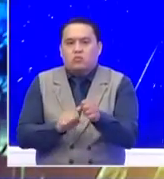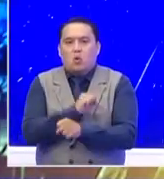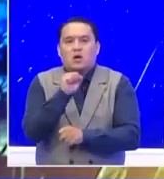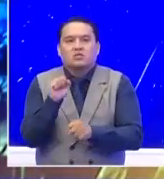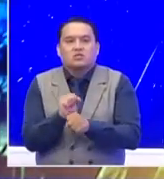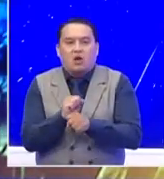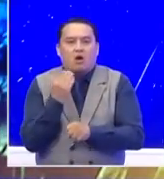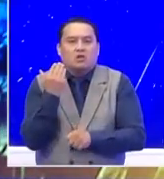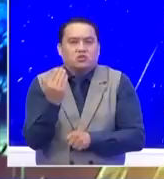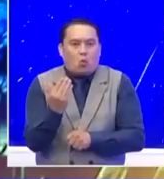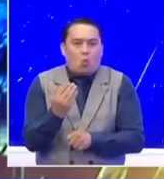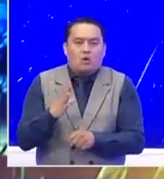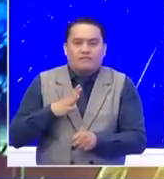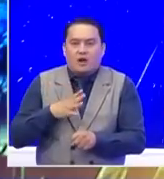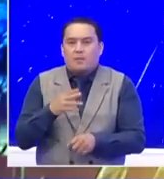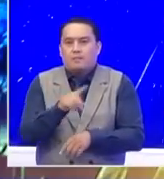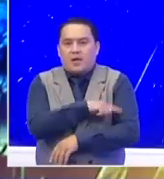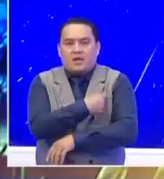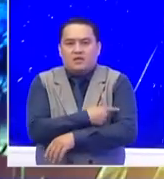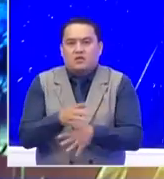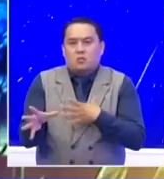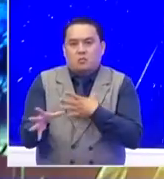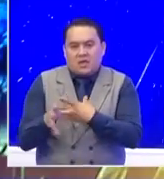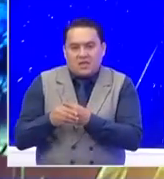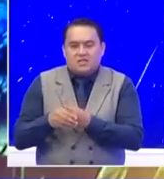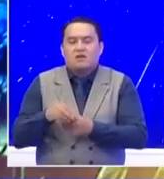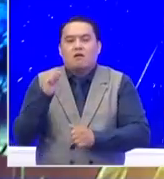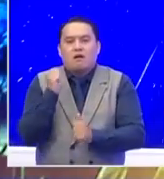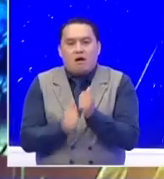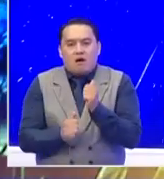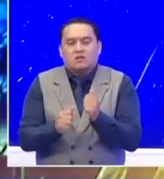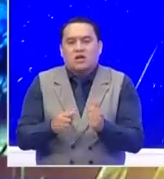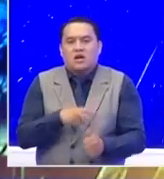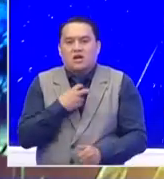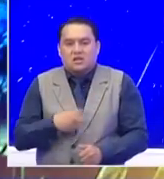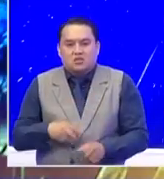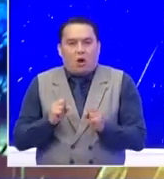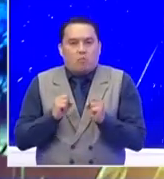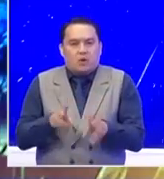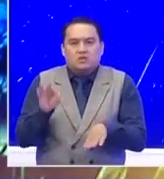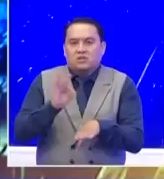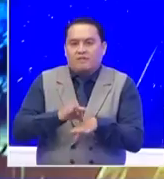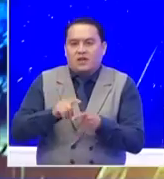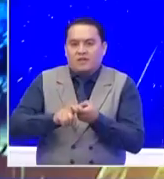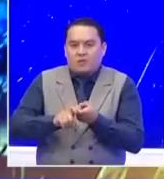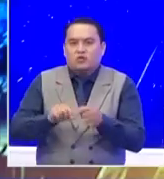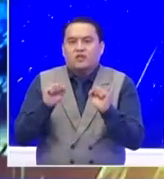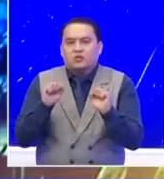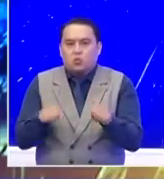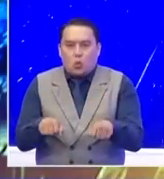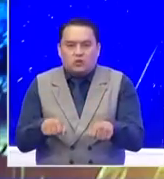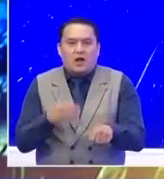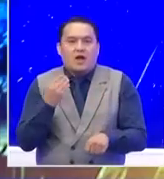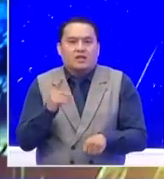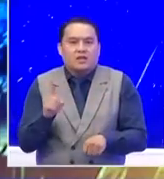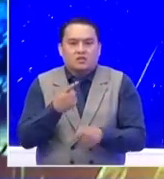на блокпостах. В одном ряду с медработниками они ежедневно подвергали себя опасности заражения COVID-19. Об